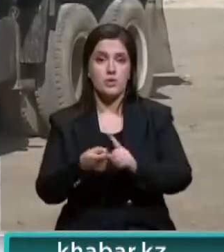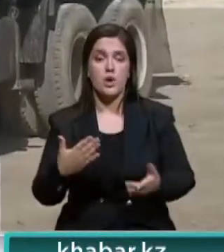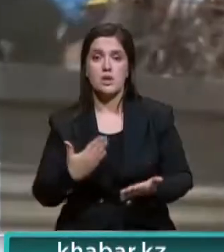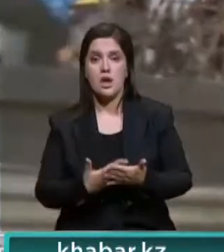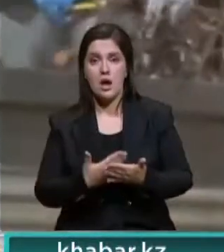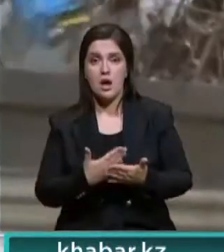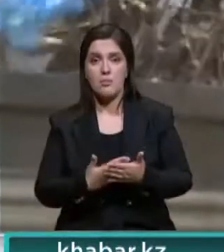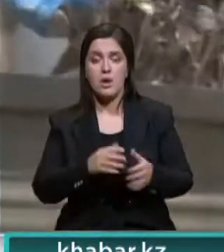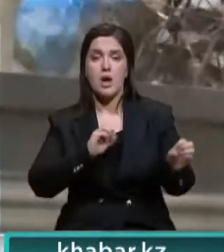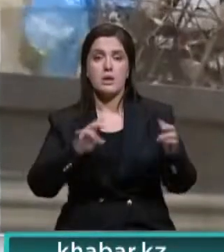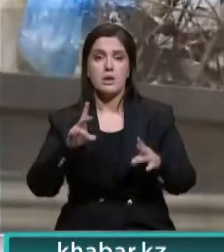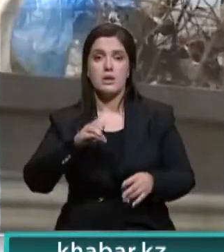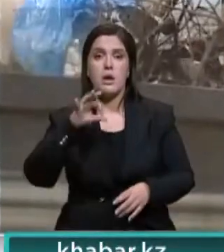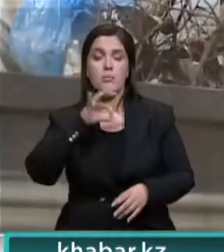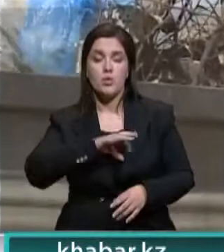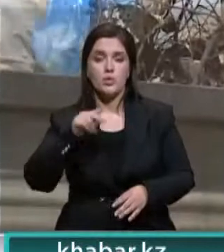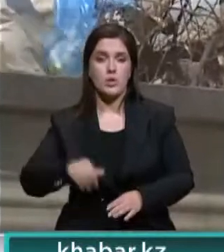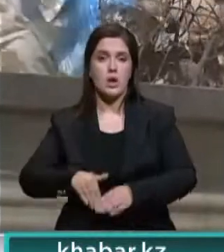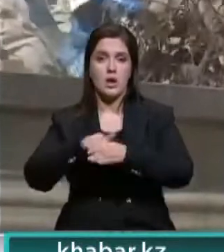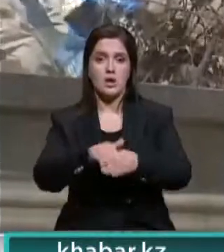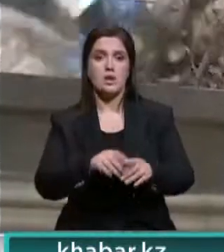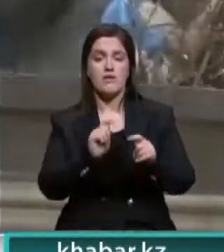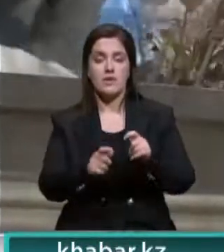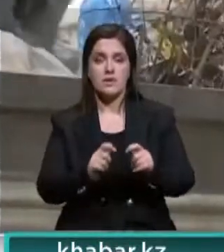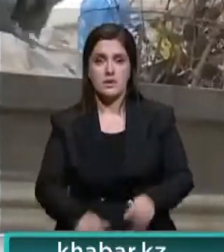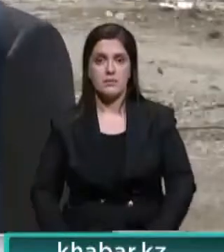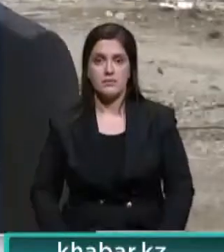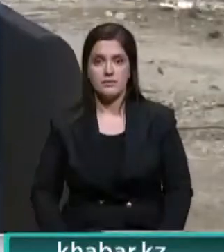отдать территорию на пользование инвестору.